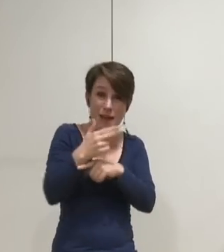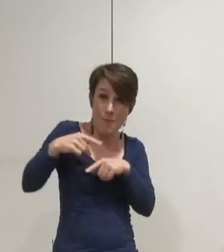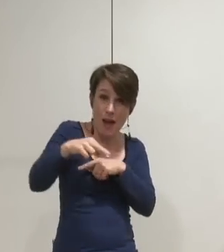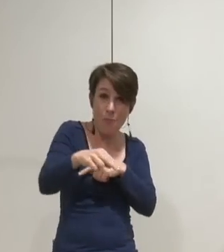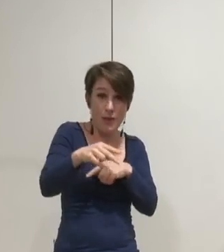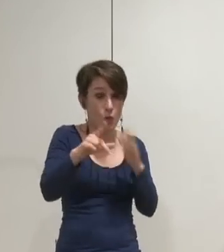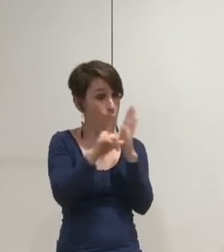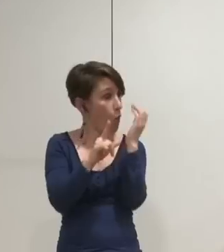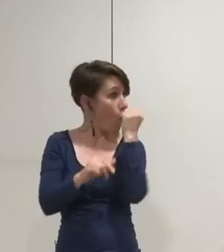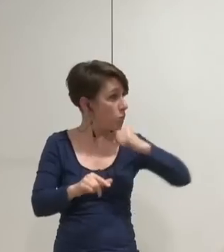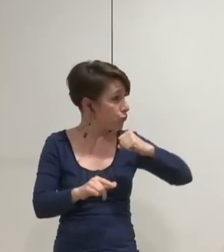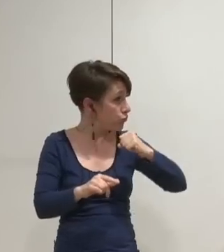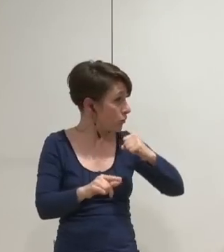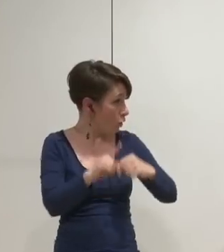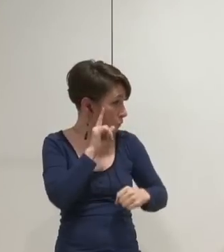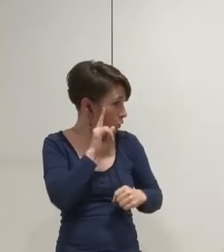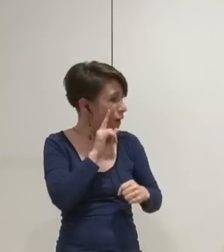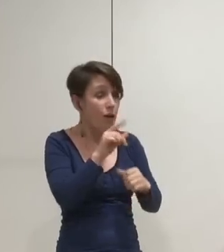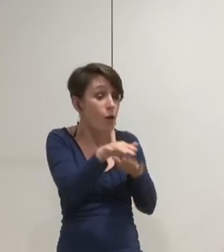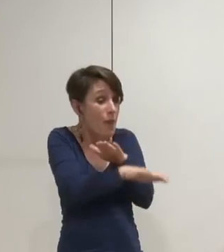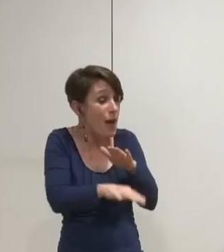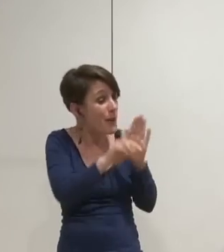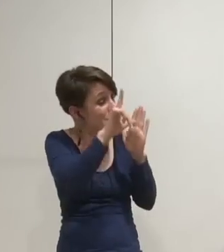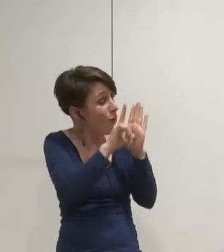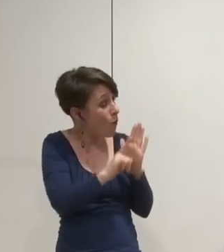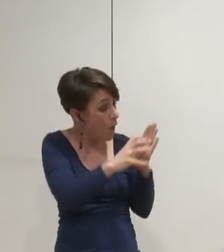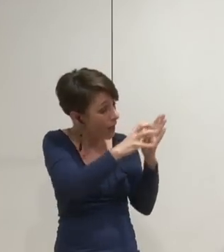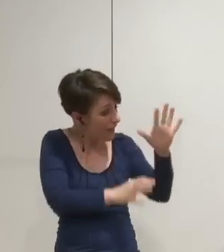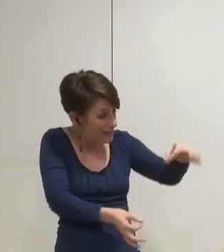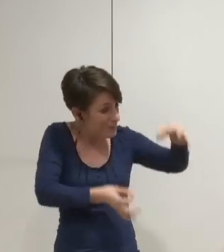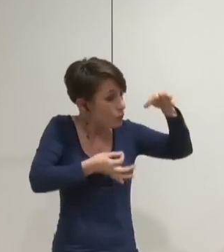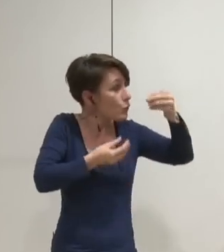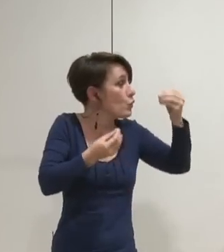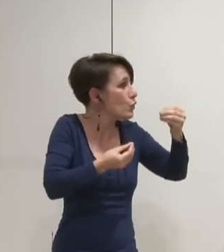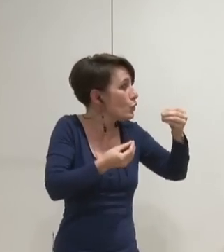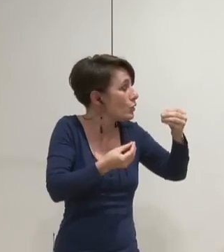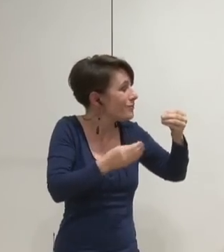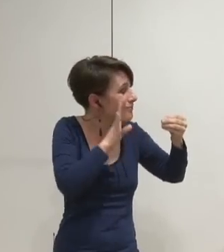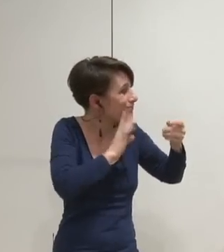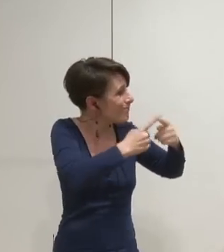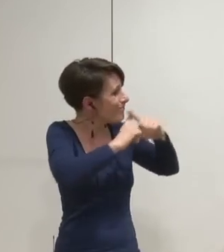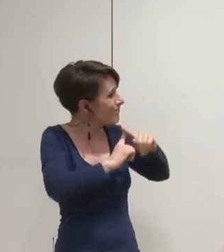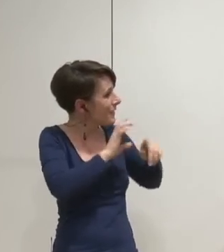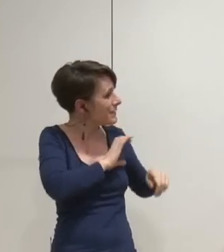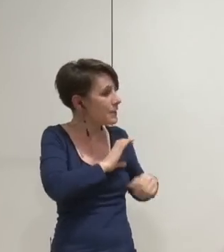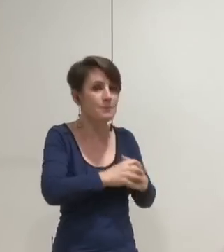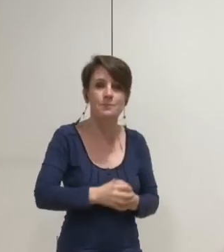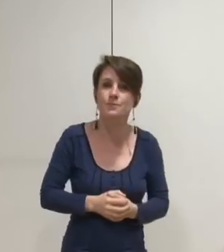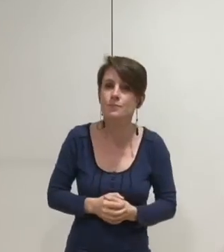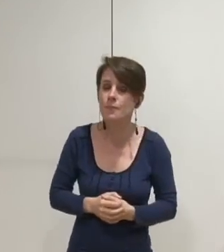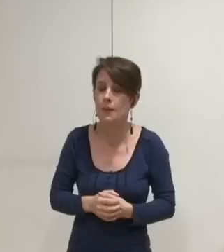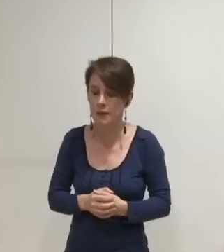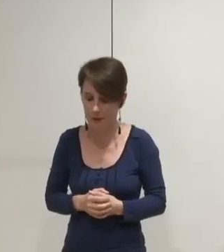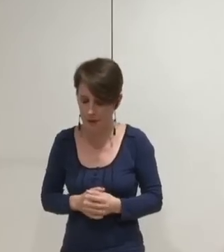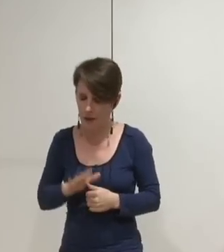c'est illégal et à ce moment-là je me rangerai à son avis merci madame Martin d'abord